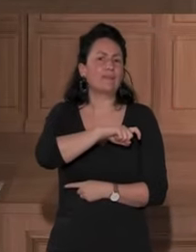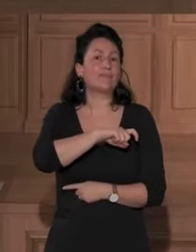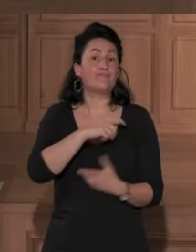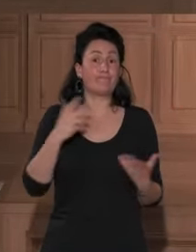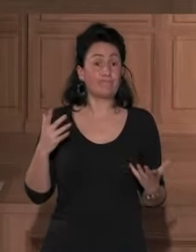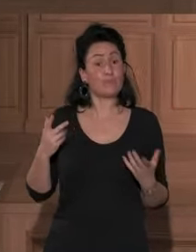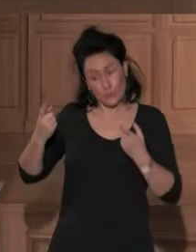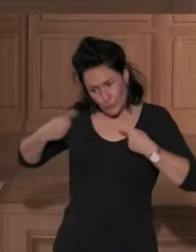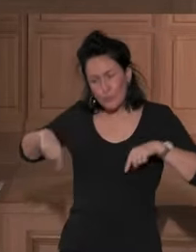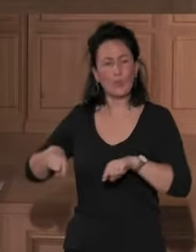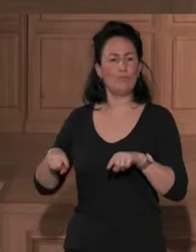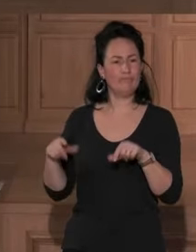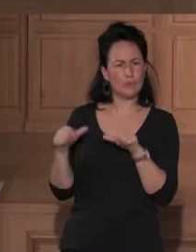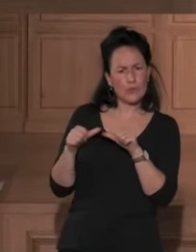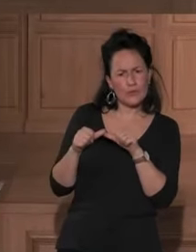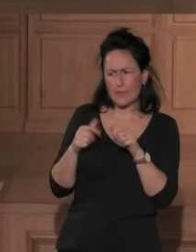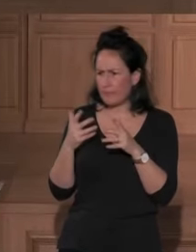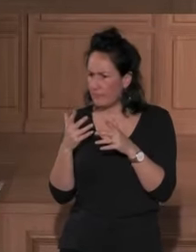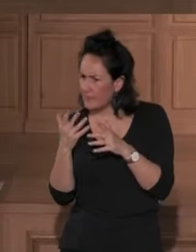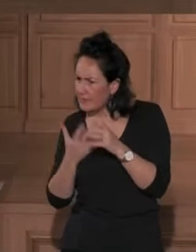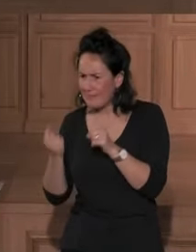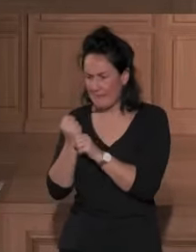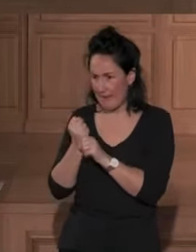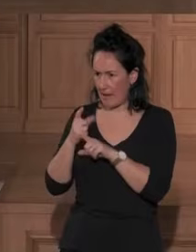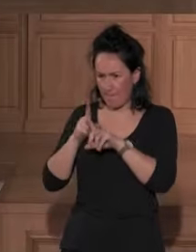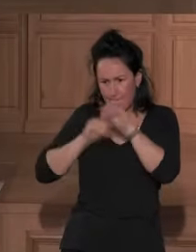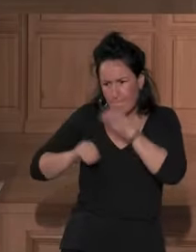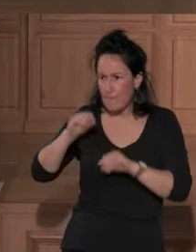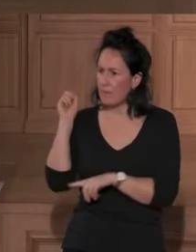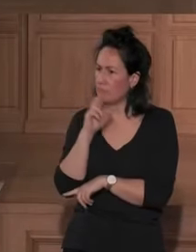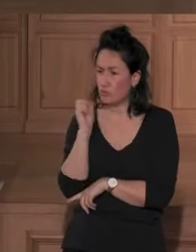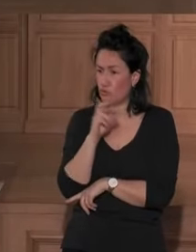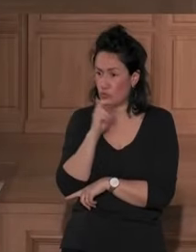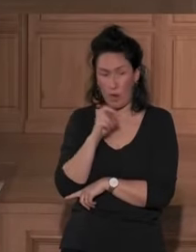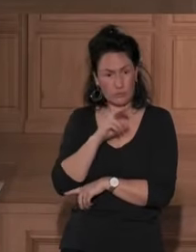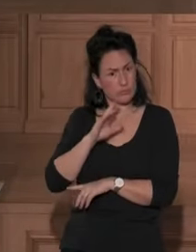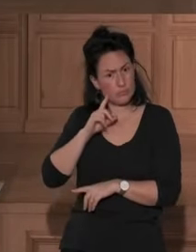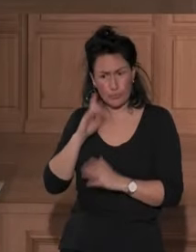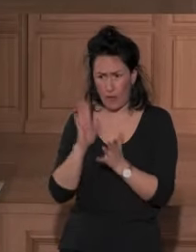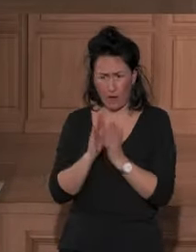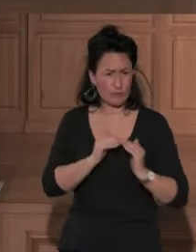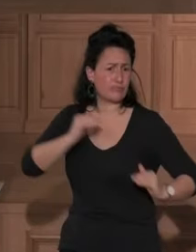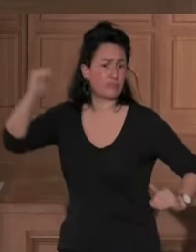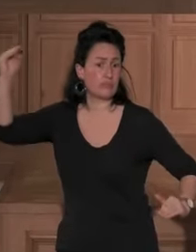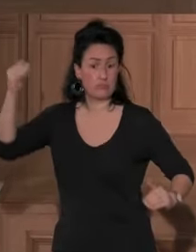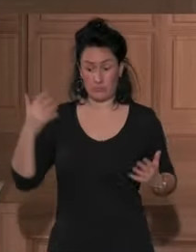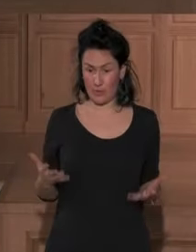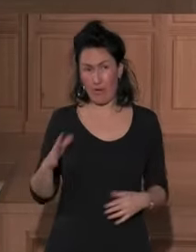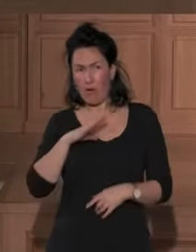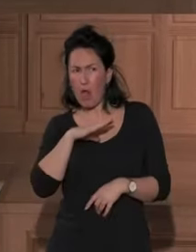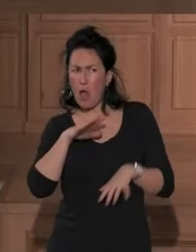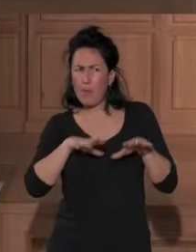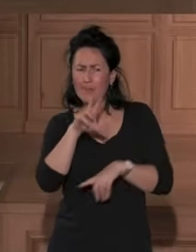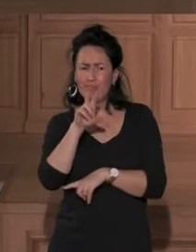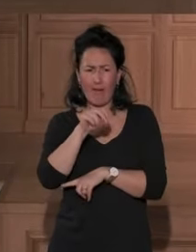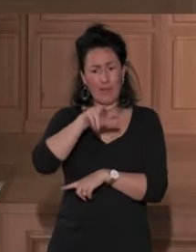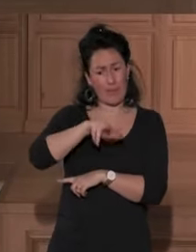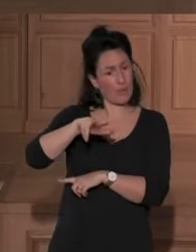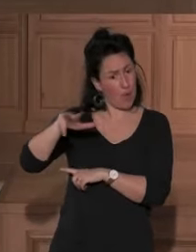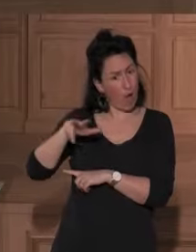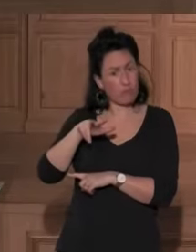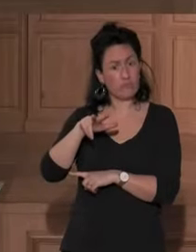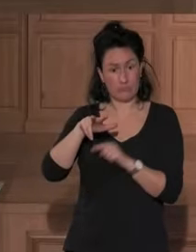su faire, c'est de développer des cellules d'urgence médicalisées pour toutes les tranches d'âge. Aujourd'hui, on a une trentaine d'appartements, c'est de l'habitat inclusif, et